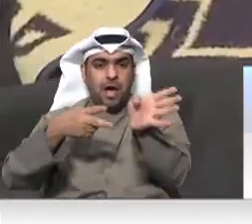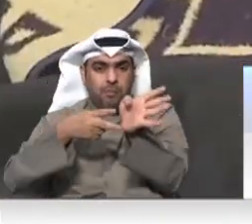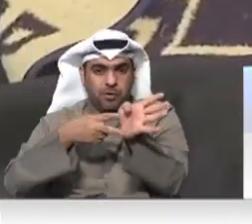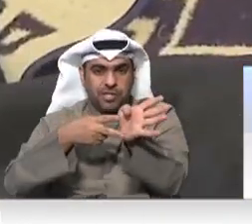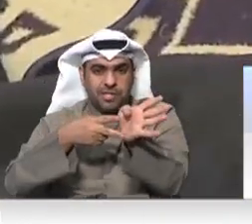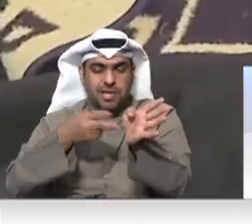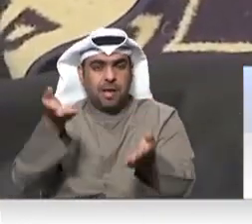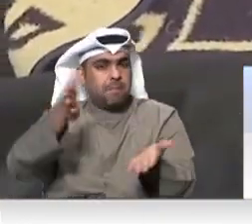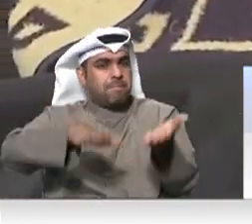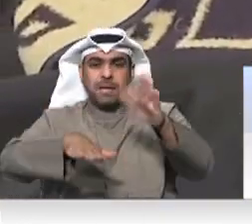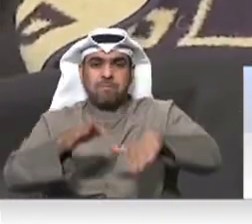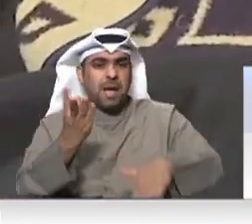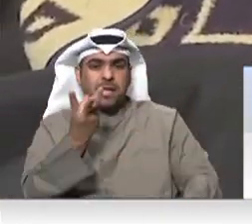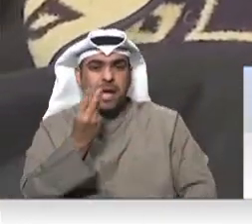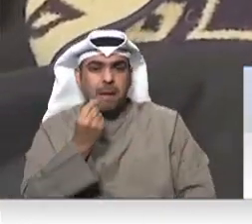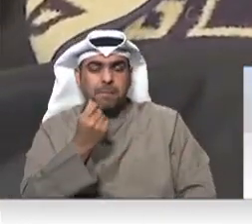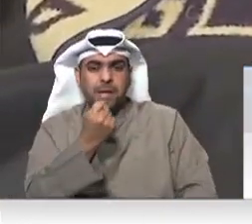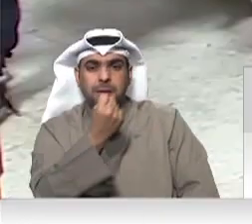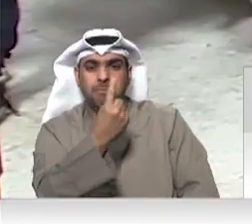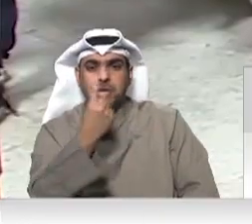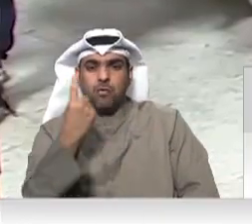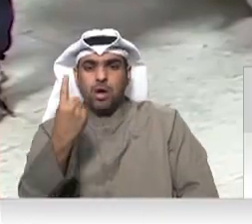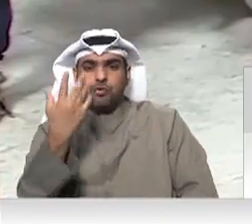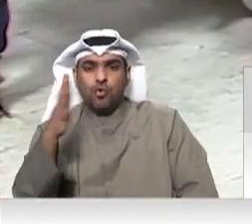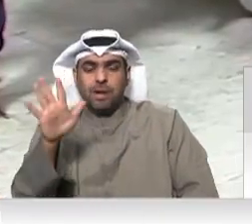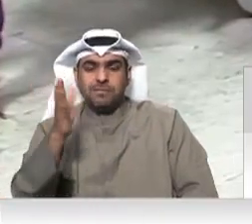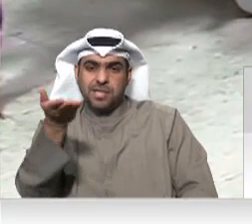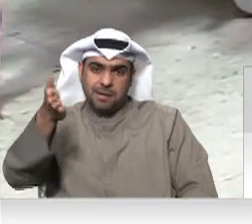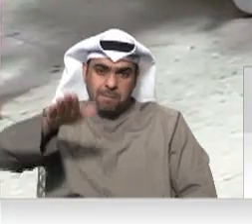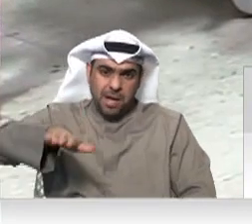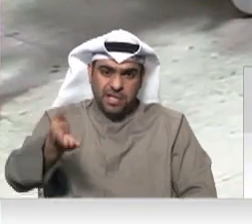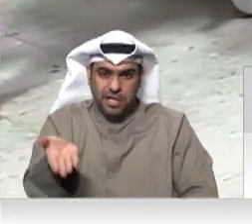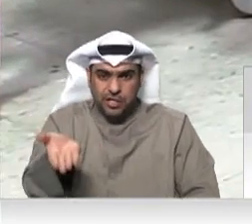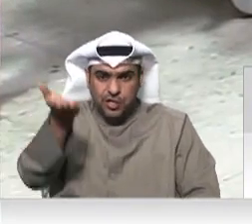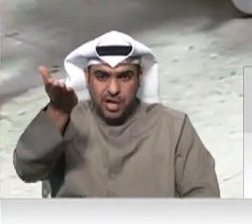ضحيتها 151 شهيدا و248